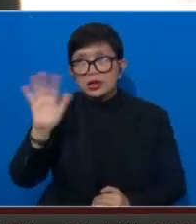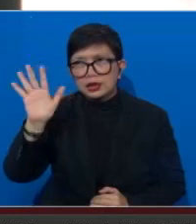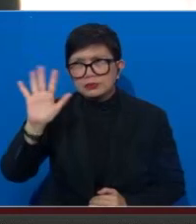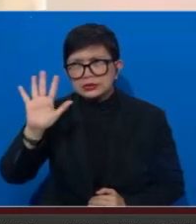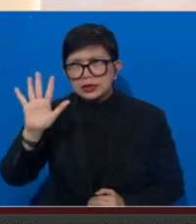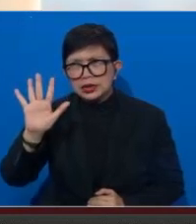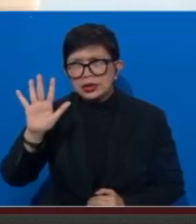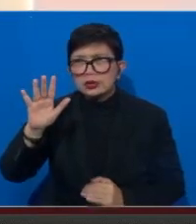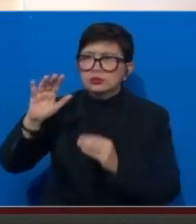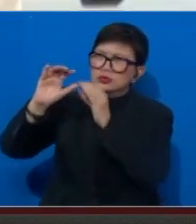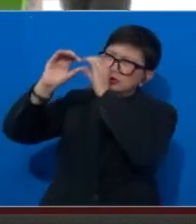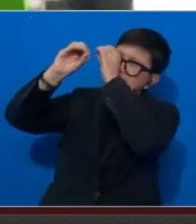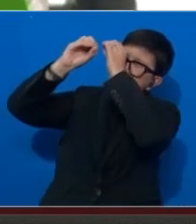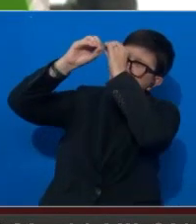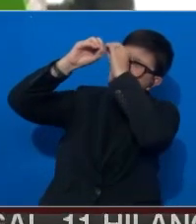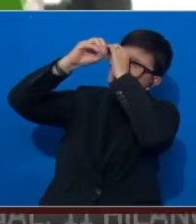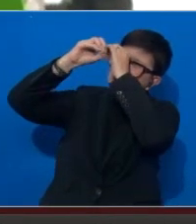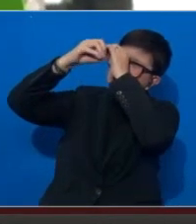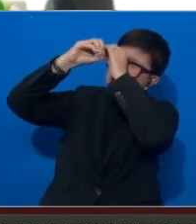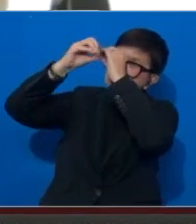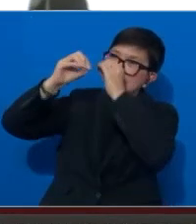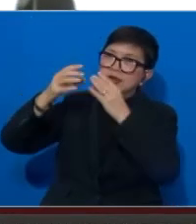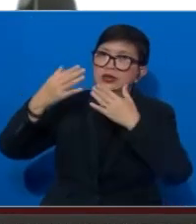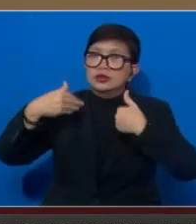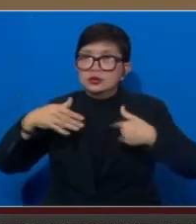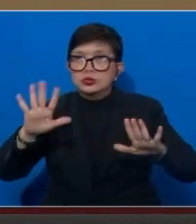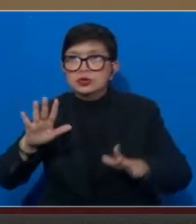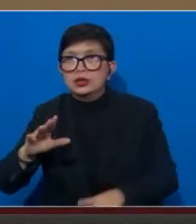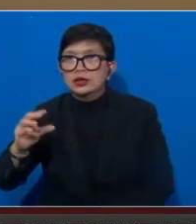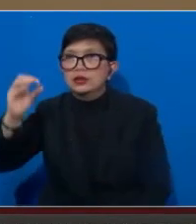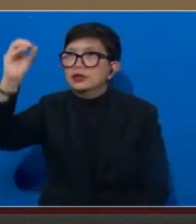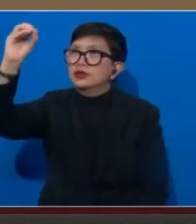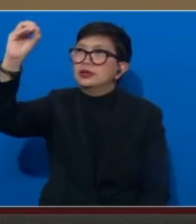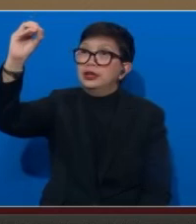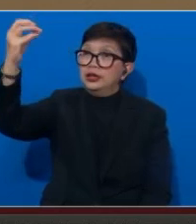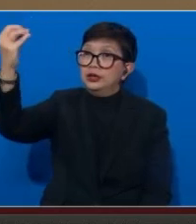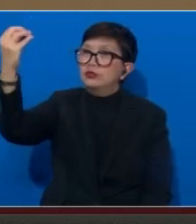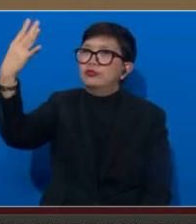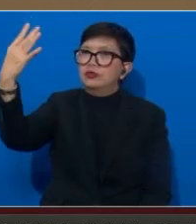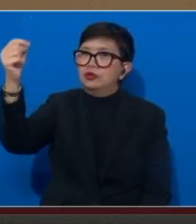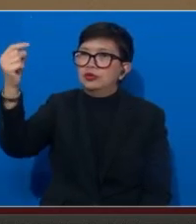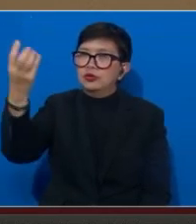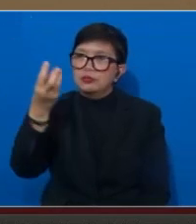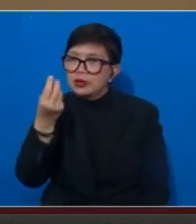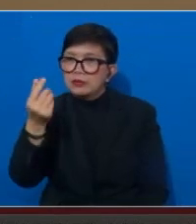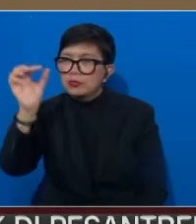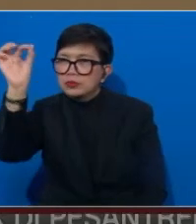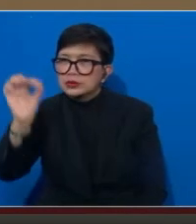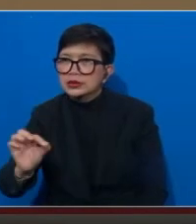untuk dilihatnya. Pokoknya begitu sudah berada di atas ufuk, berapapun